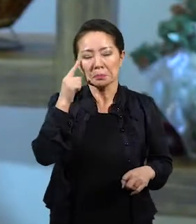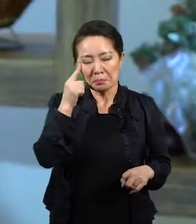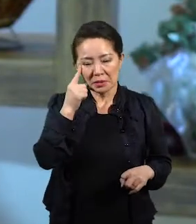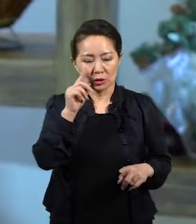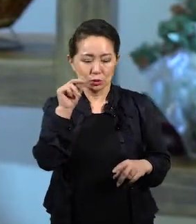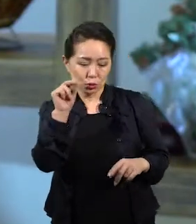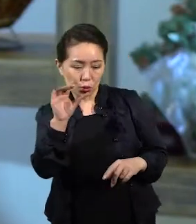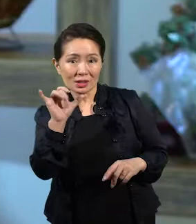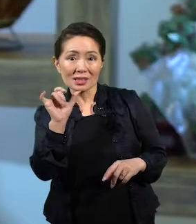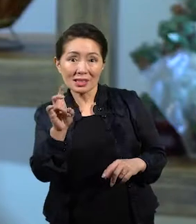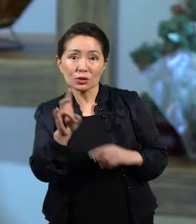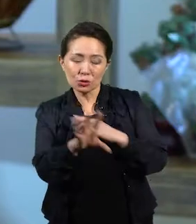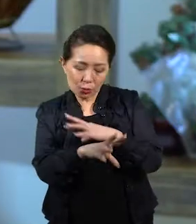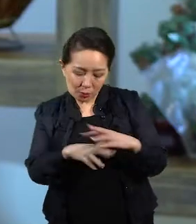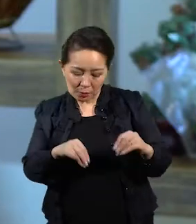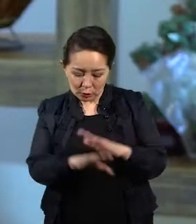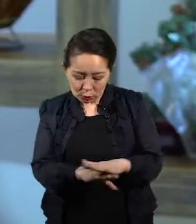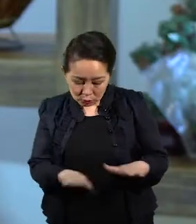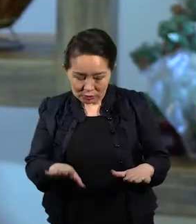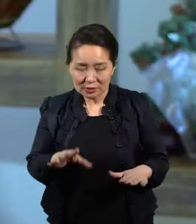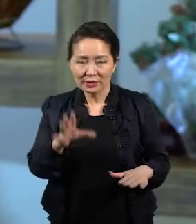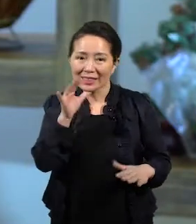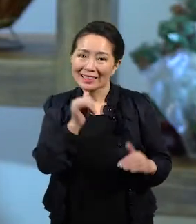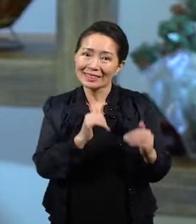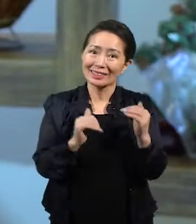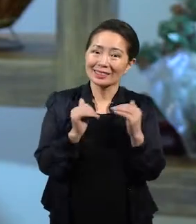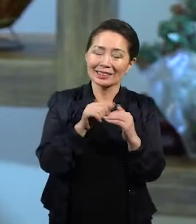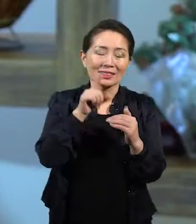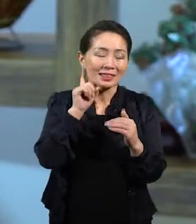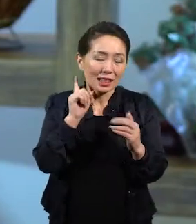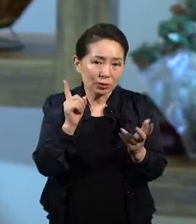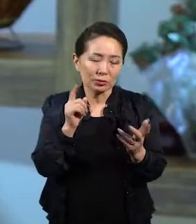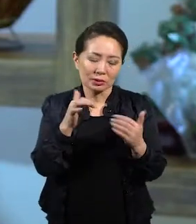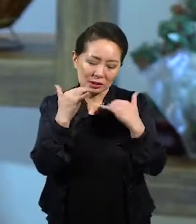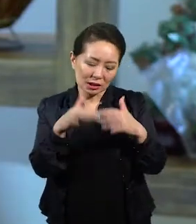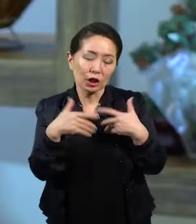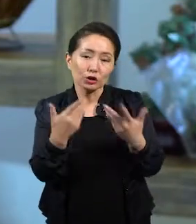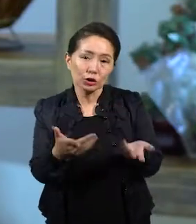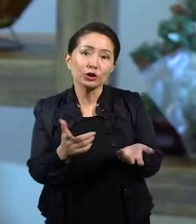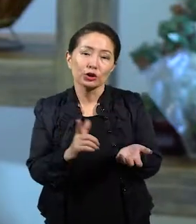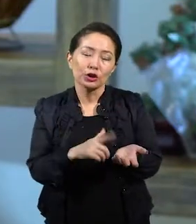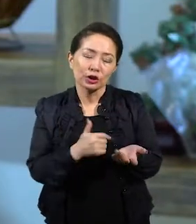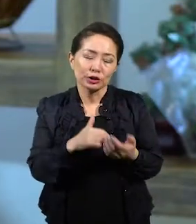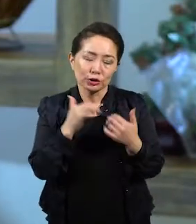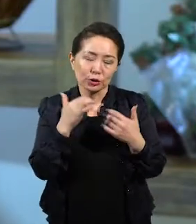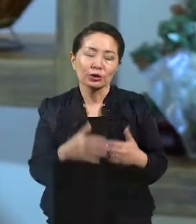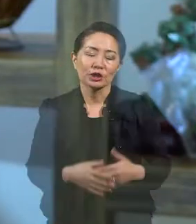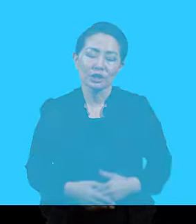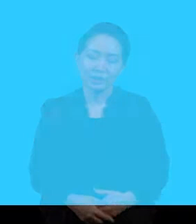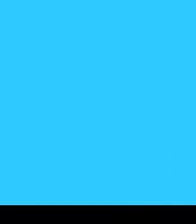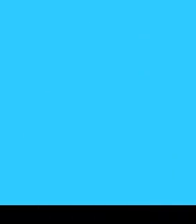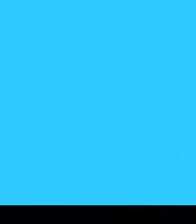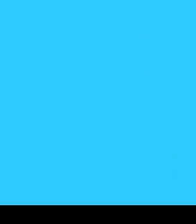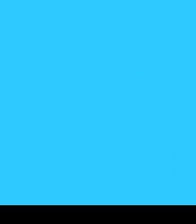зүйлүүдээ одоо дүү нартаа, өвтөнгийнхаа залуучуудад ч гэсэндээ заа зөвлөж агаарэ гэж одоо зөвлөх байна.